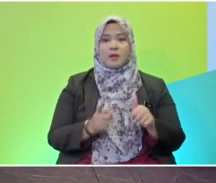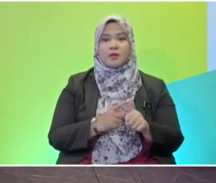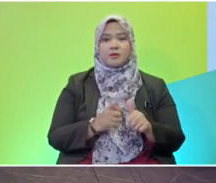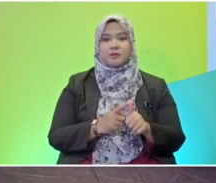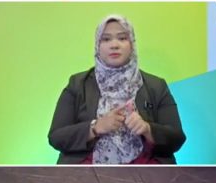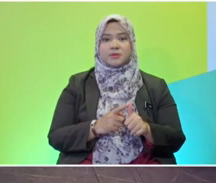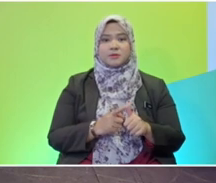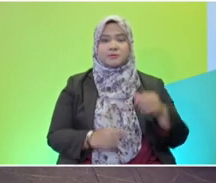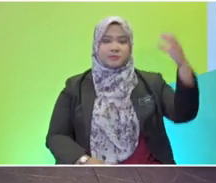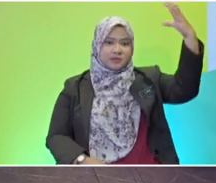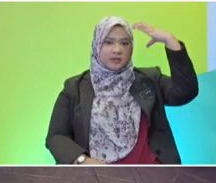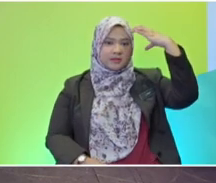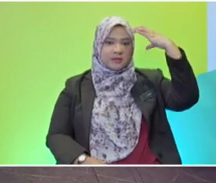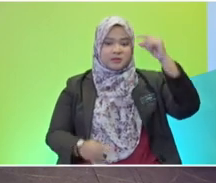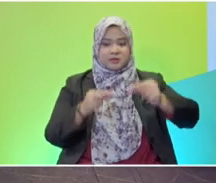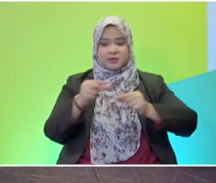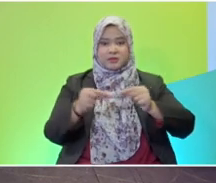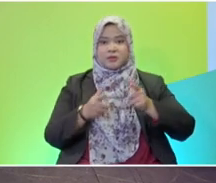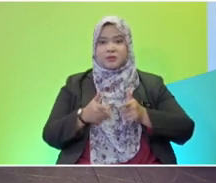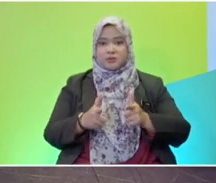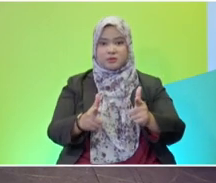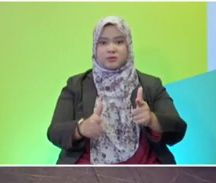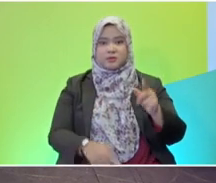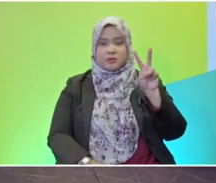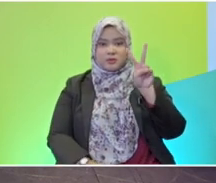ketiga pembiasan cahaya Oke mungkin